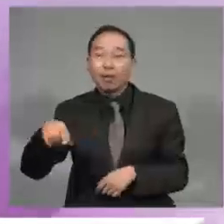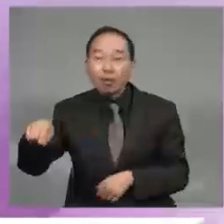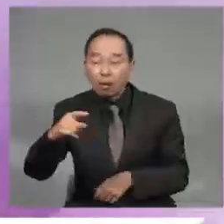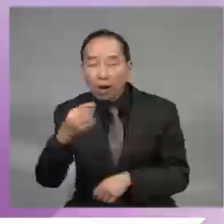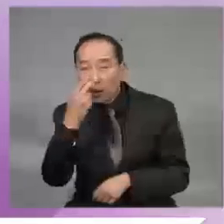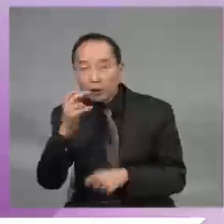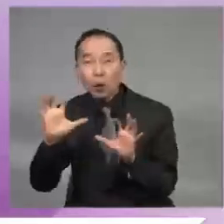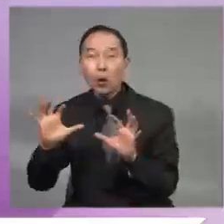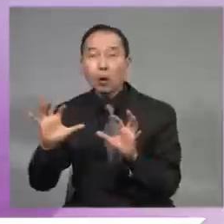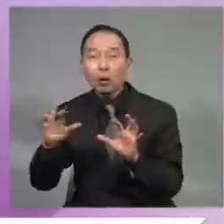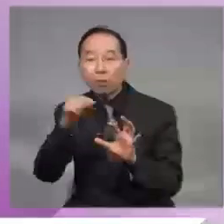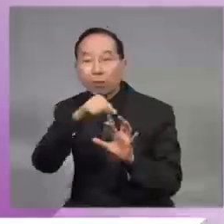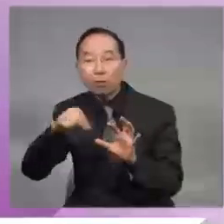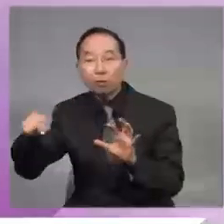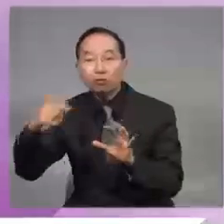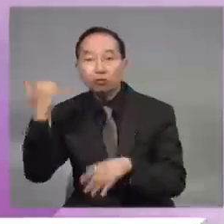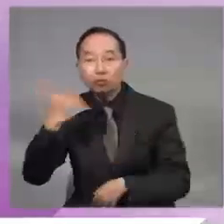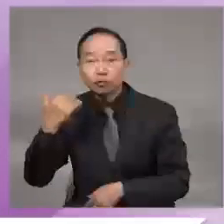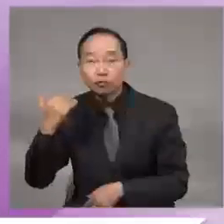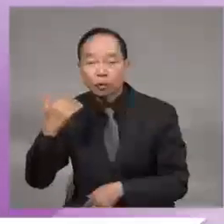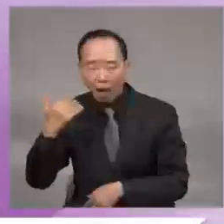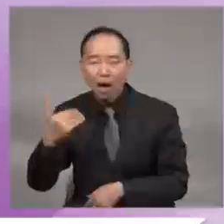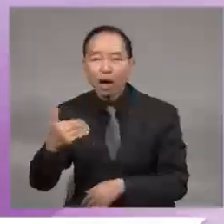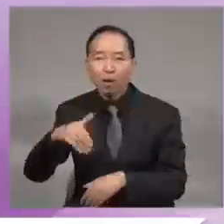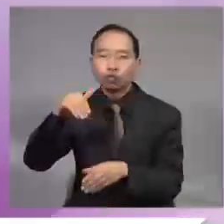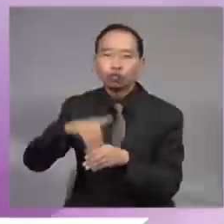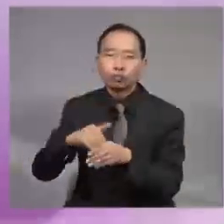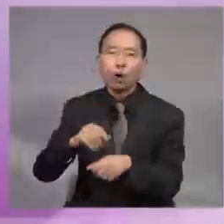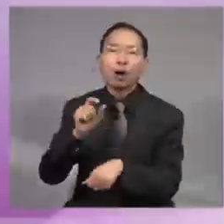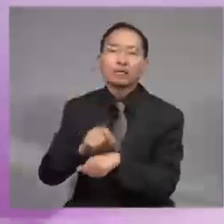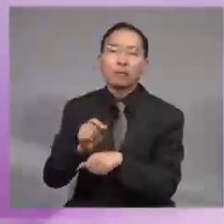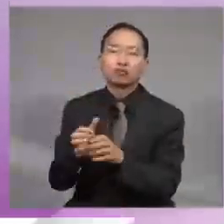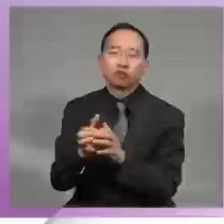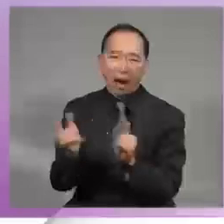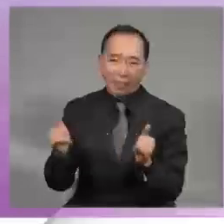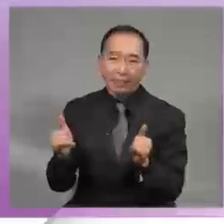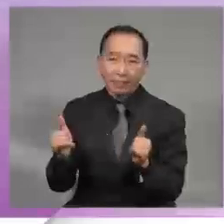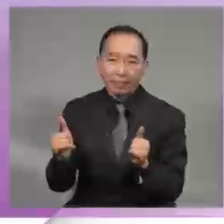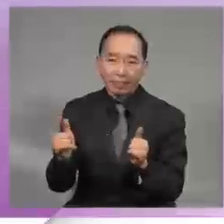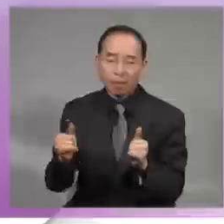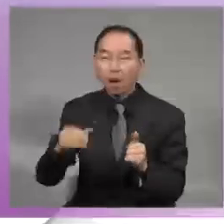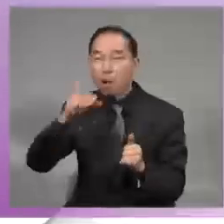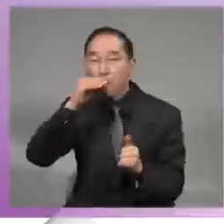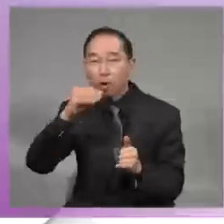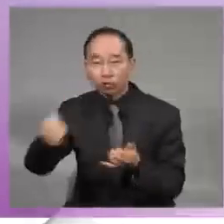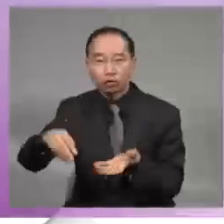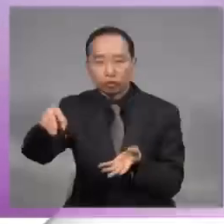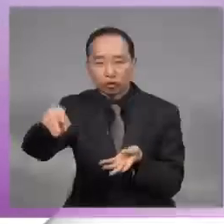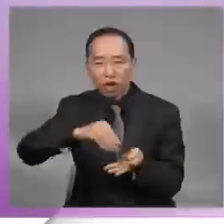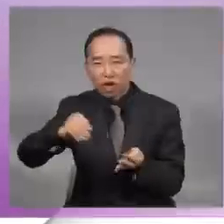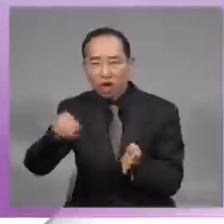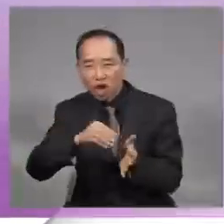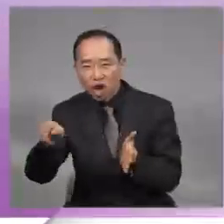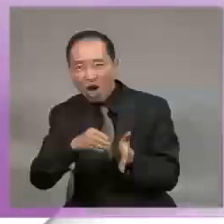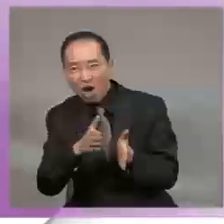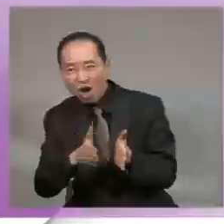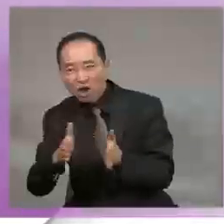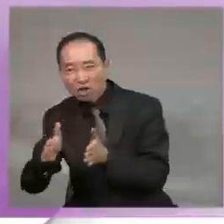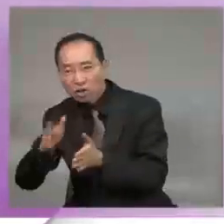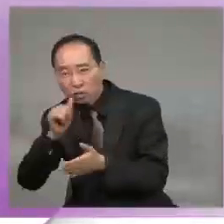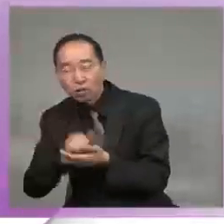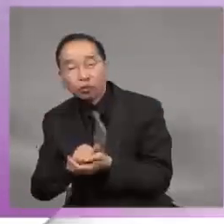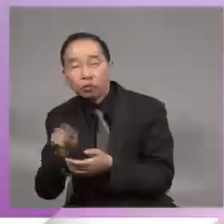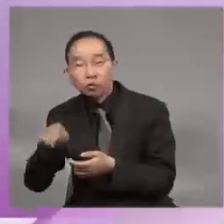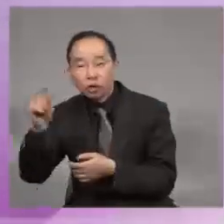분들인가요? 지금 저기 투표 사무원분들이 지금 봉투를 정리를 하고 계신 것 같고요. 네. 그 저기 약간